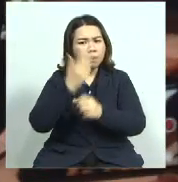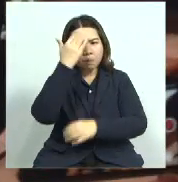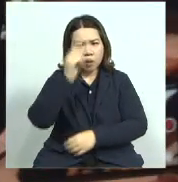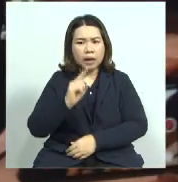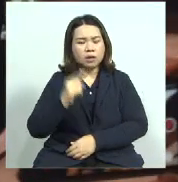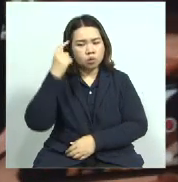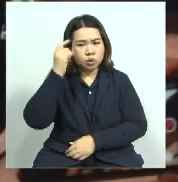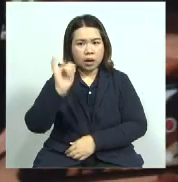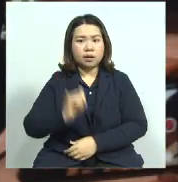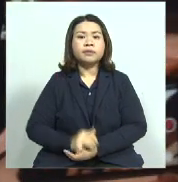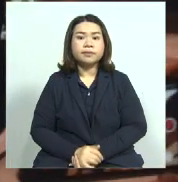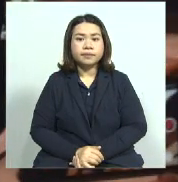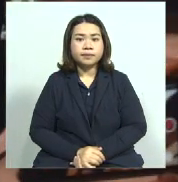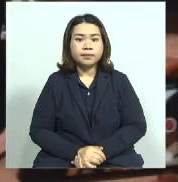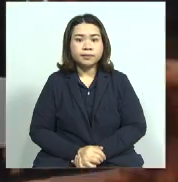หตุค่ะ